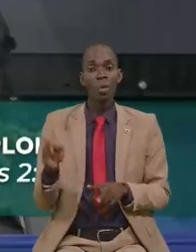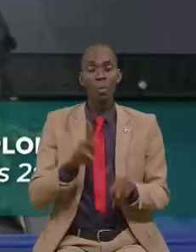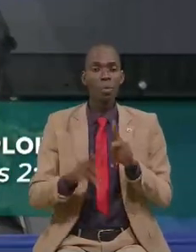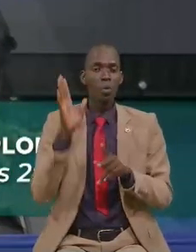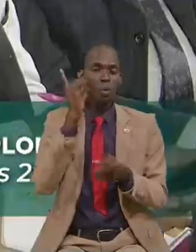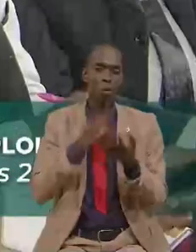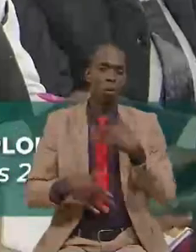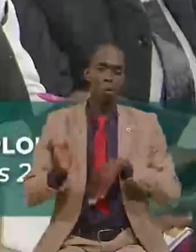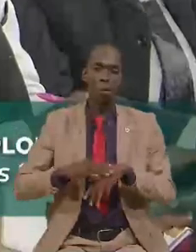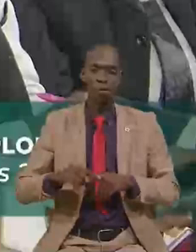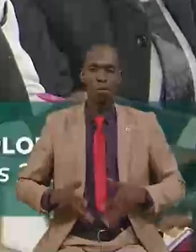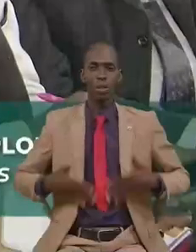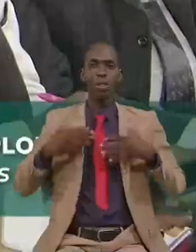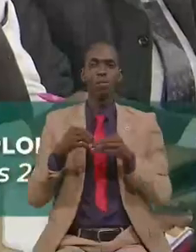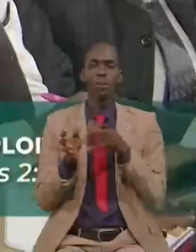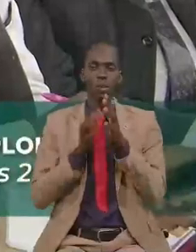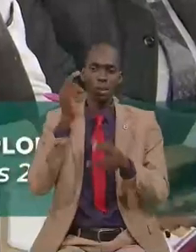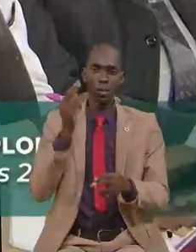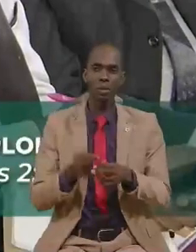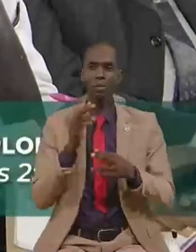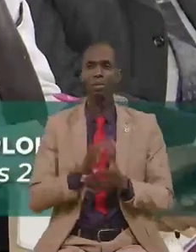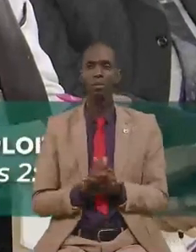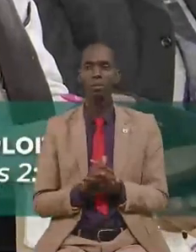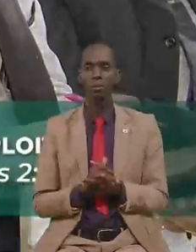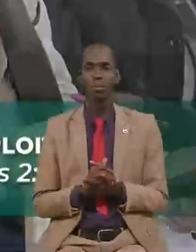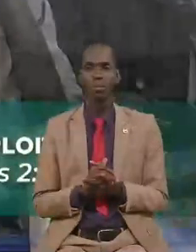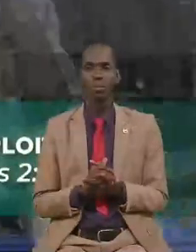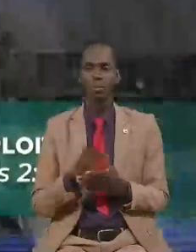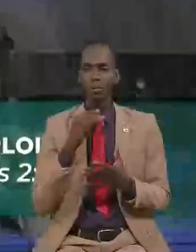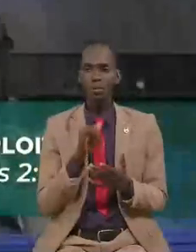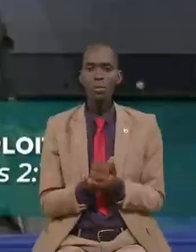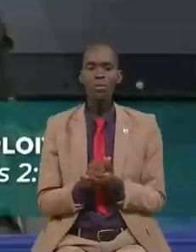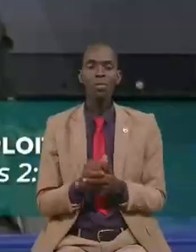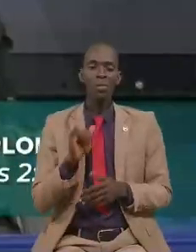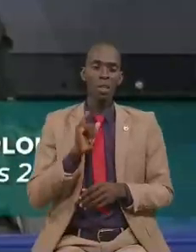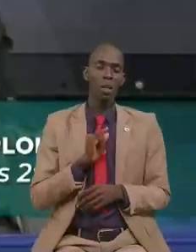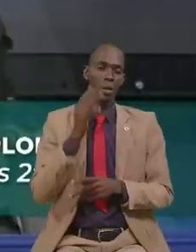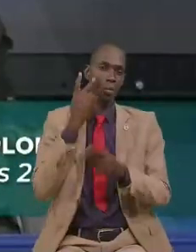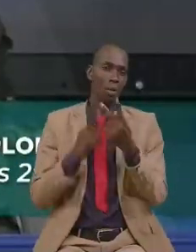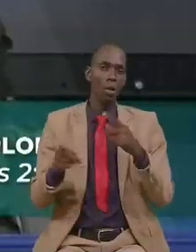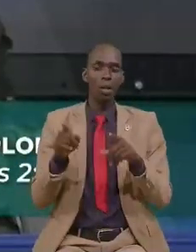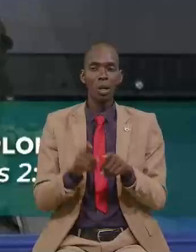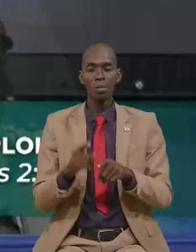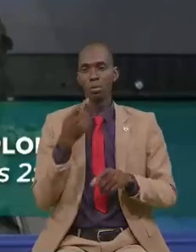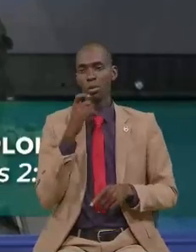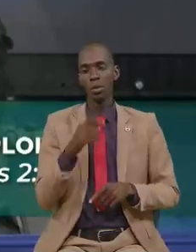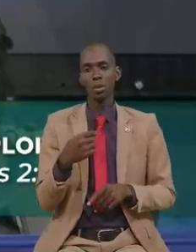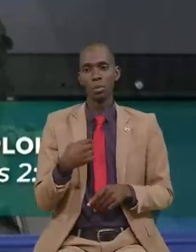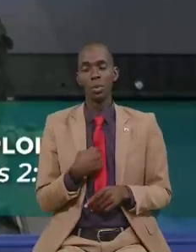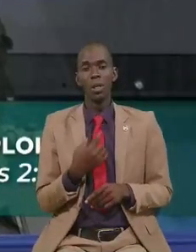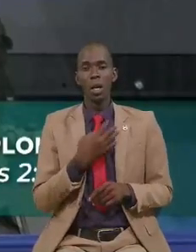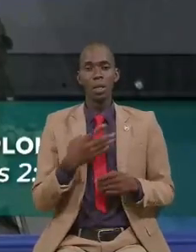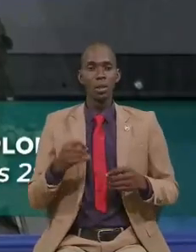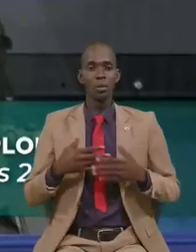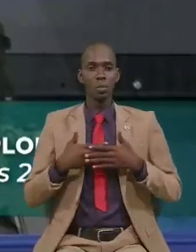nom de Jésus. Vous savez, il dit, je prophétise selon l'ordre qu'il m'avait donné et l'Esprit entra